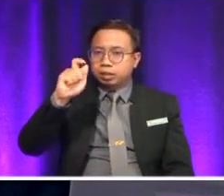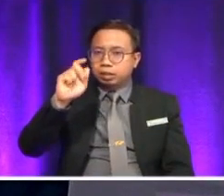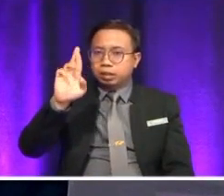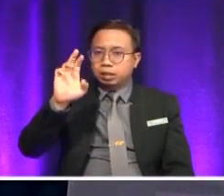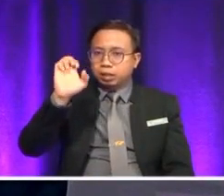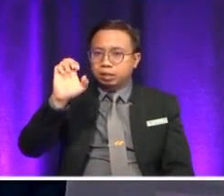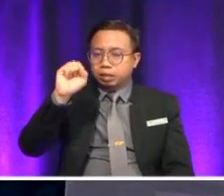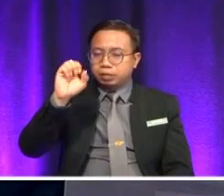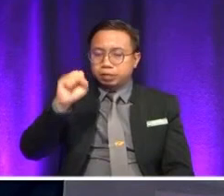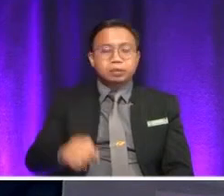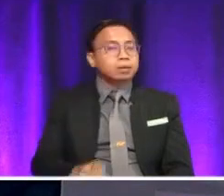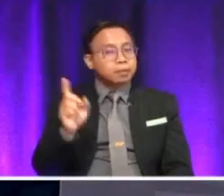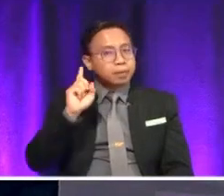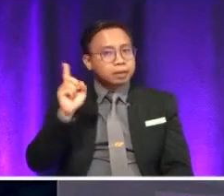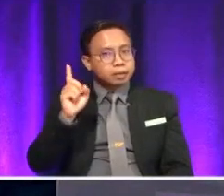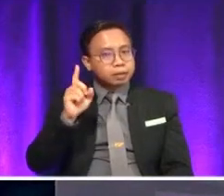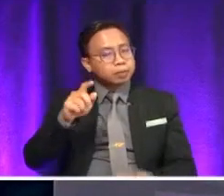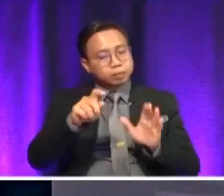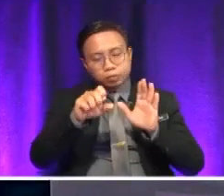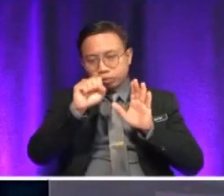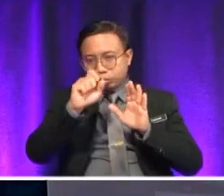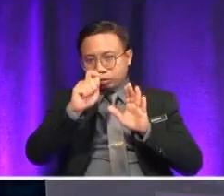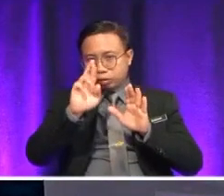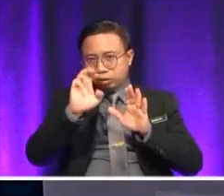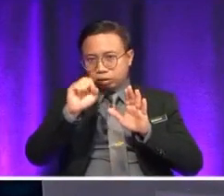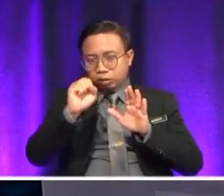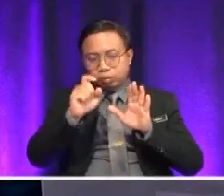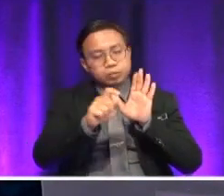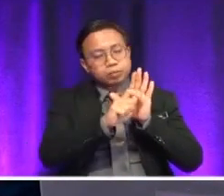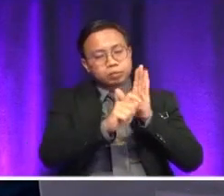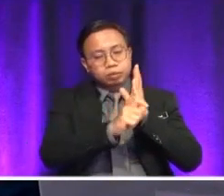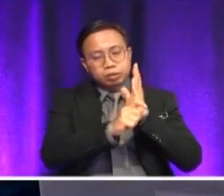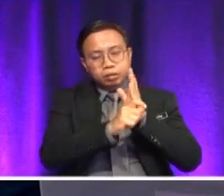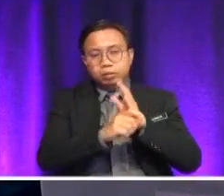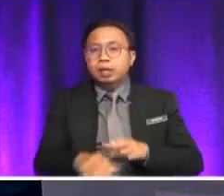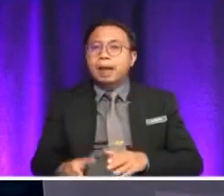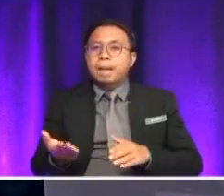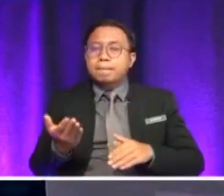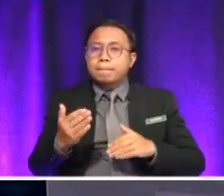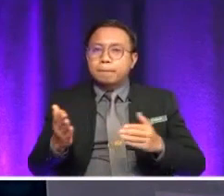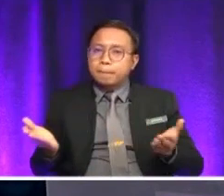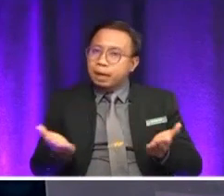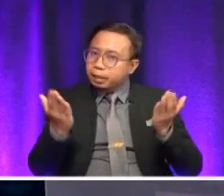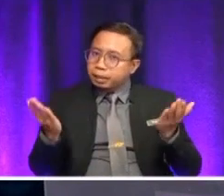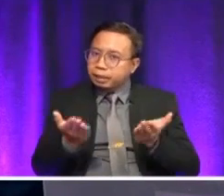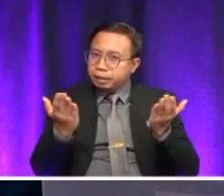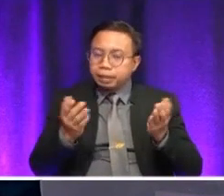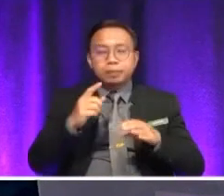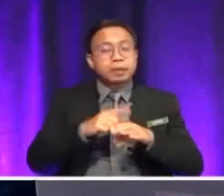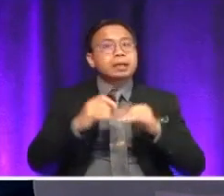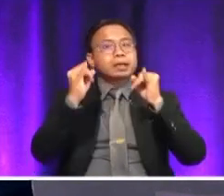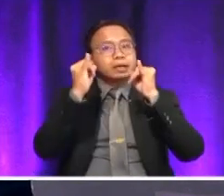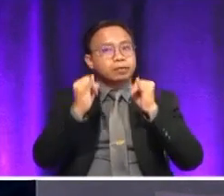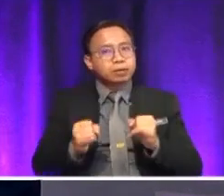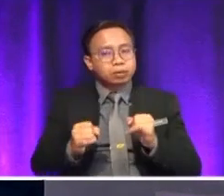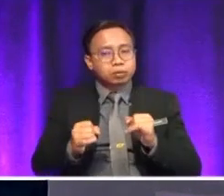EU stress. Di mana stres positif ini dia lebih kepada memangkinkan kepada individu